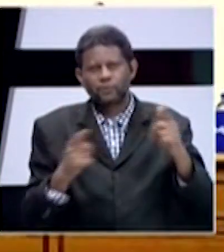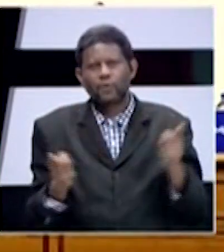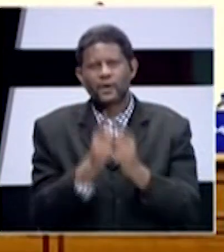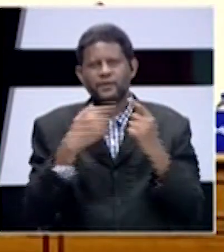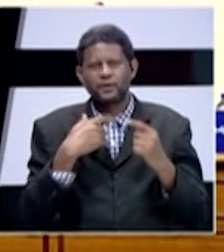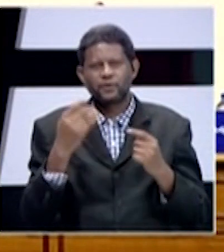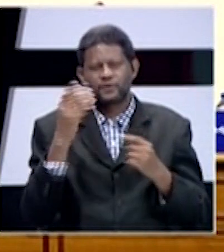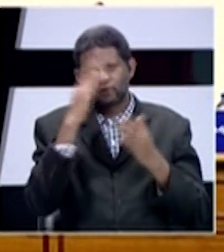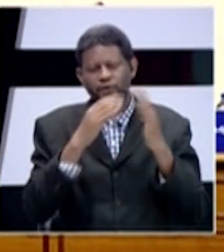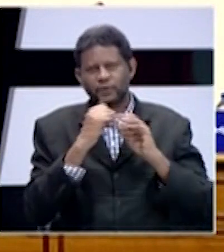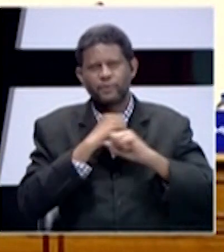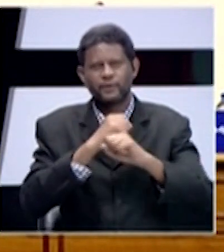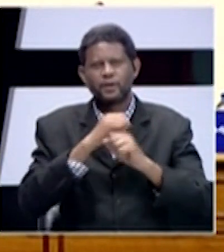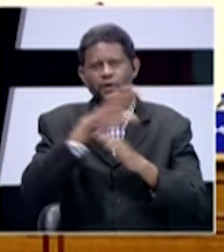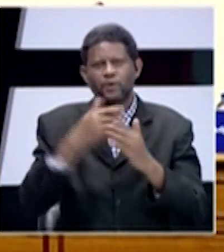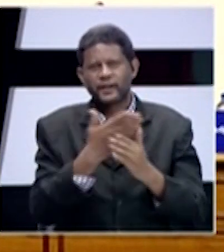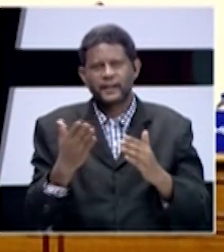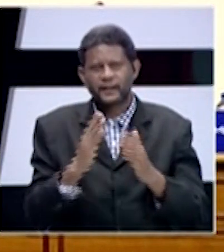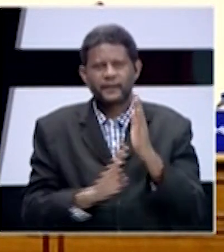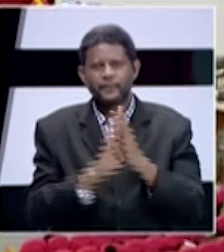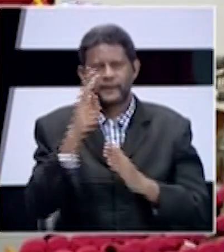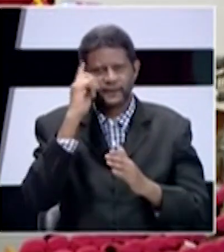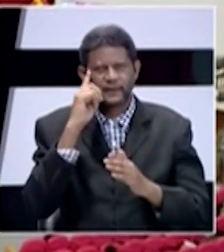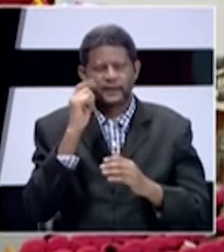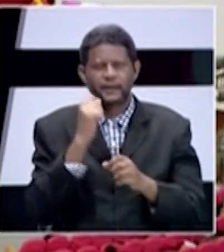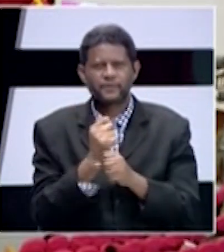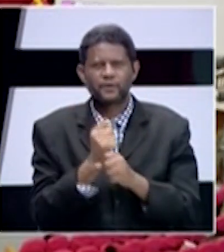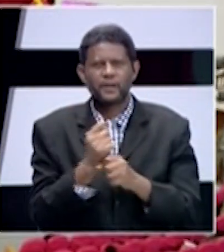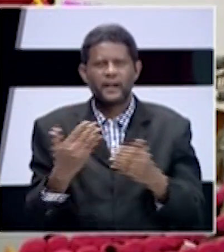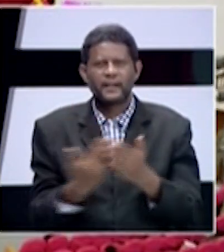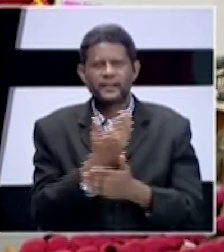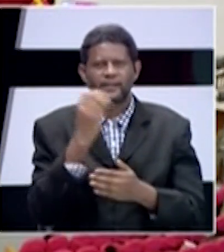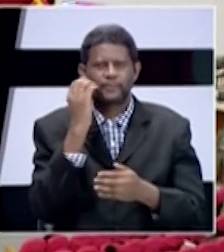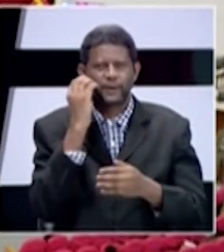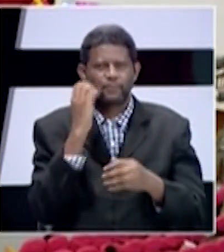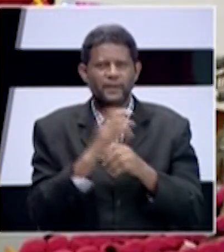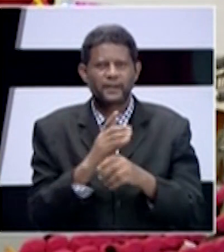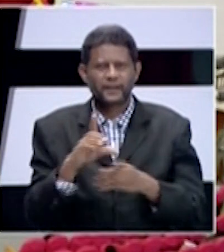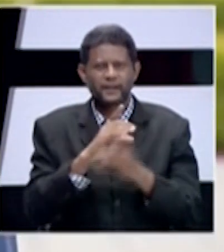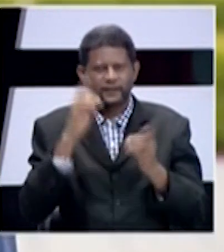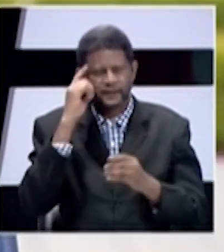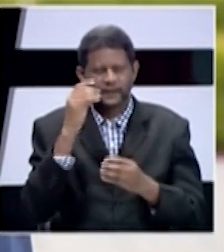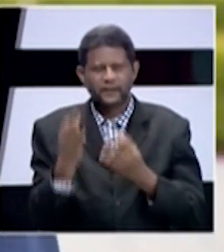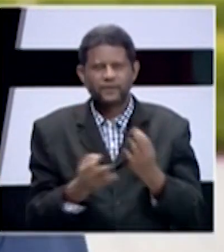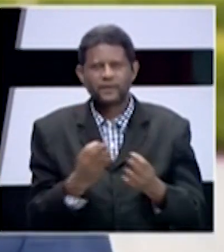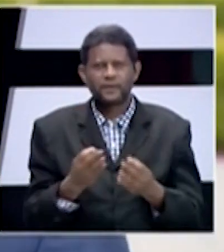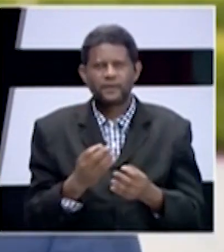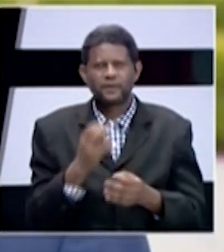ብምምካት ኩለ መዳይ ዕቤት ትግራይ ንምርጋፅ ከም ዝሰርሑ ሓደሽቲ ኣባላት ቤት ምክሪ ክልል ትግራይ ገሊፆም